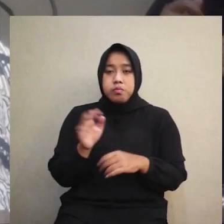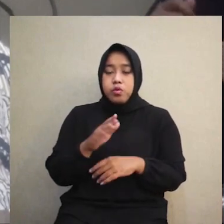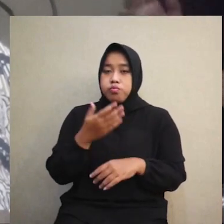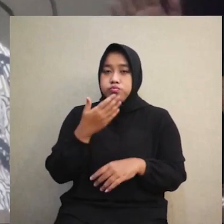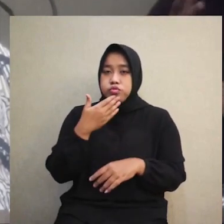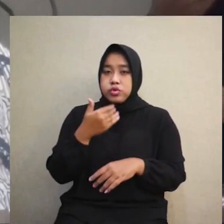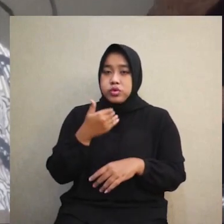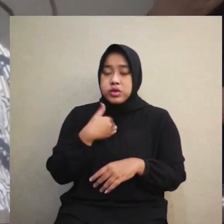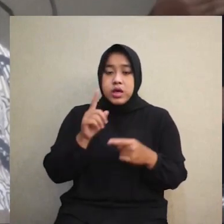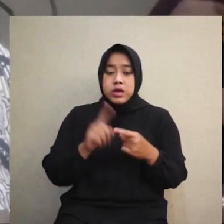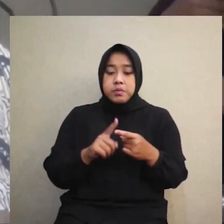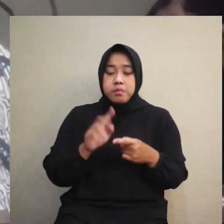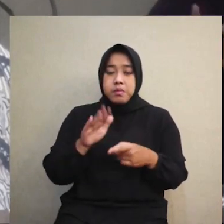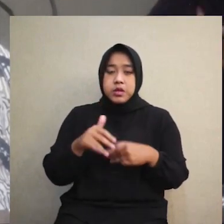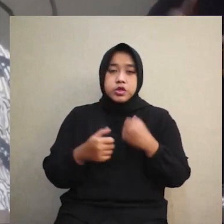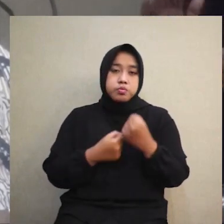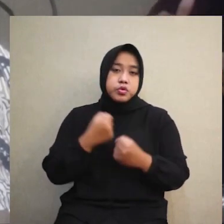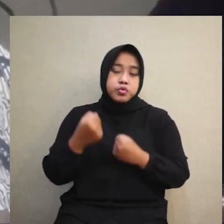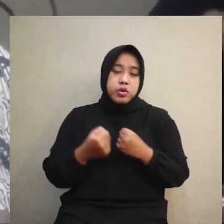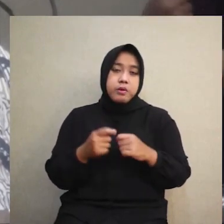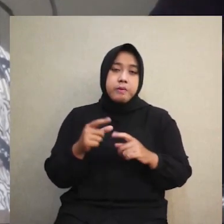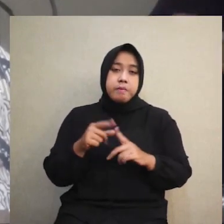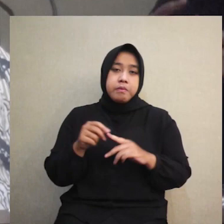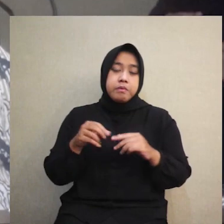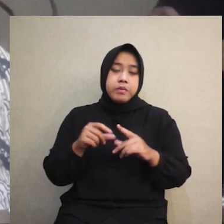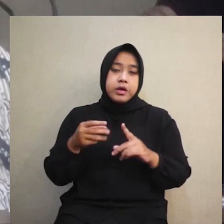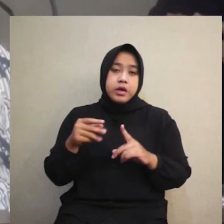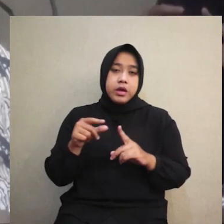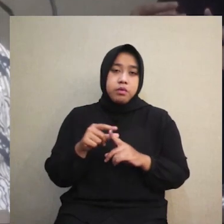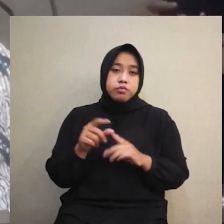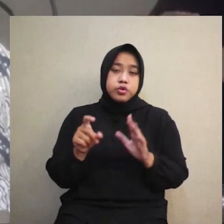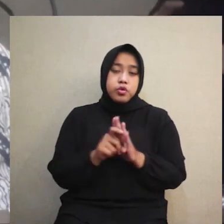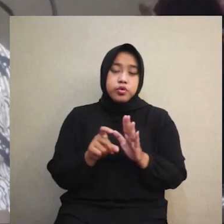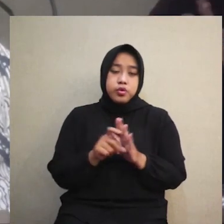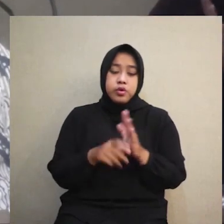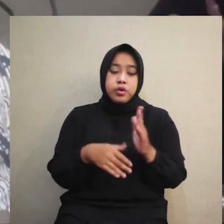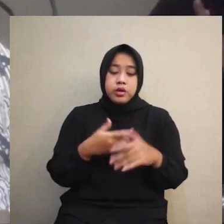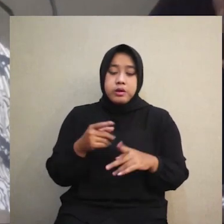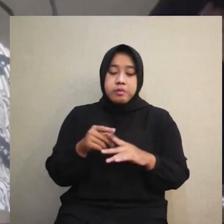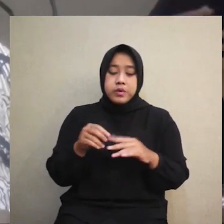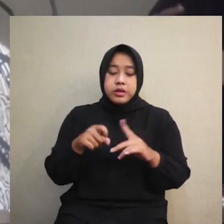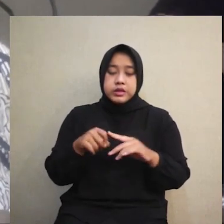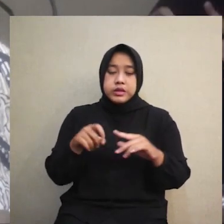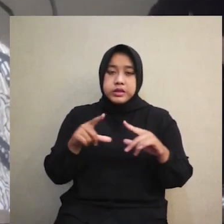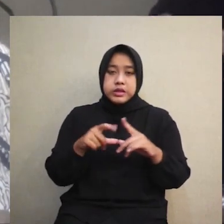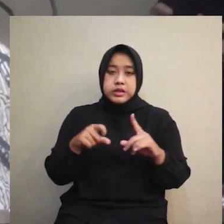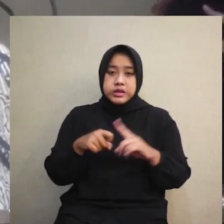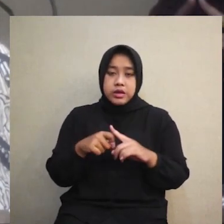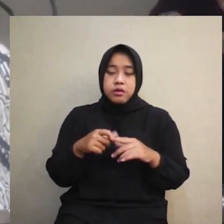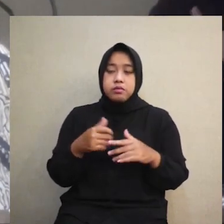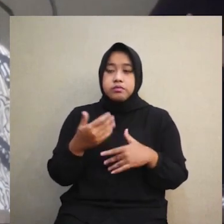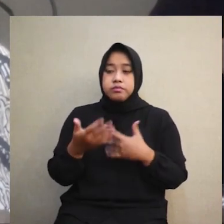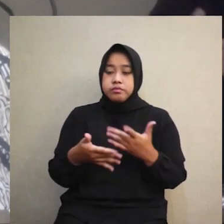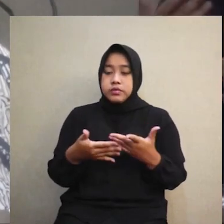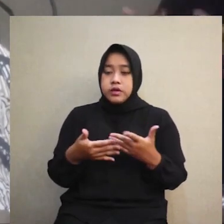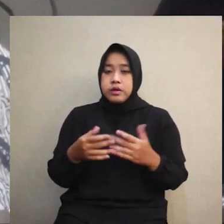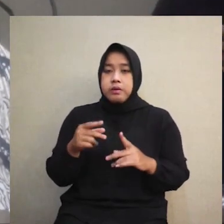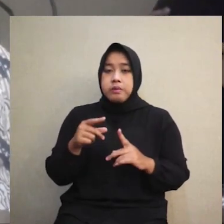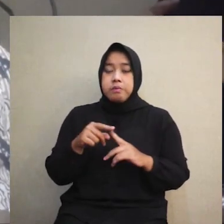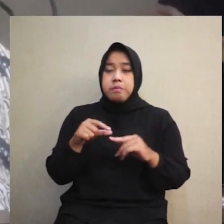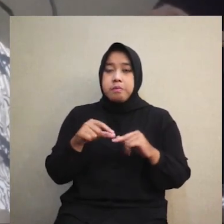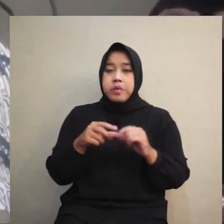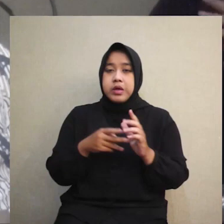teman-teman masih berjuang Perkap misalnya kemudian percak kemudian